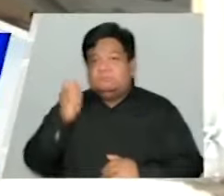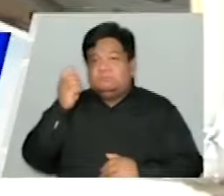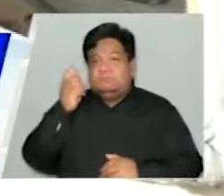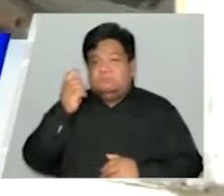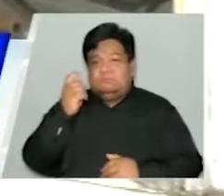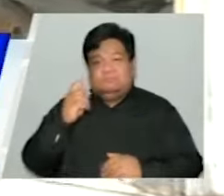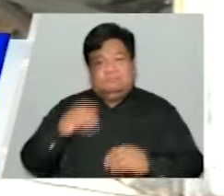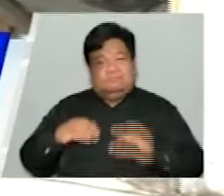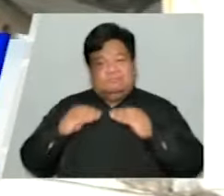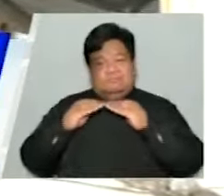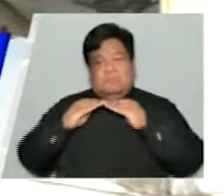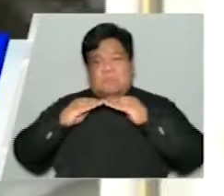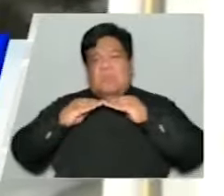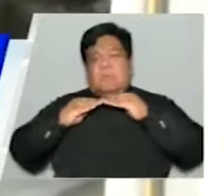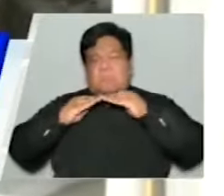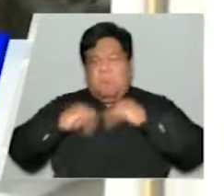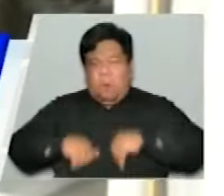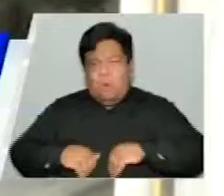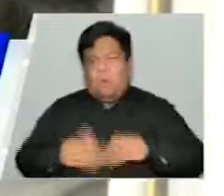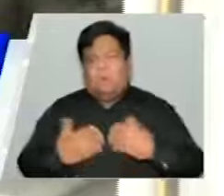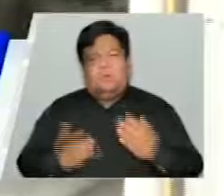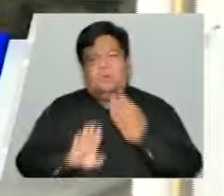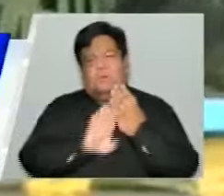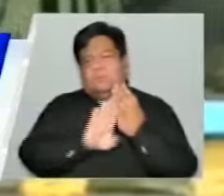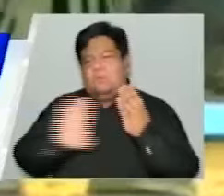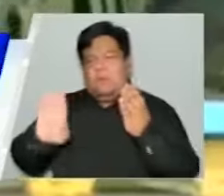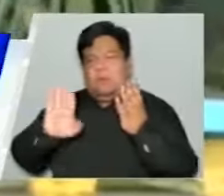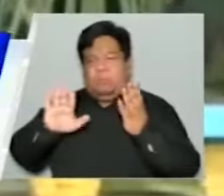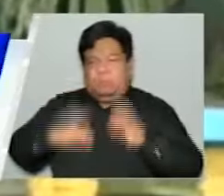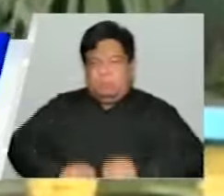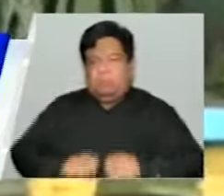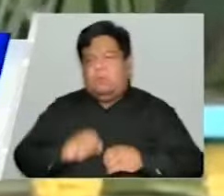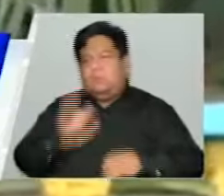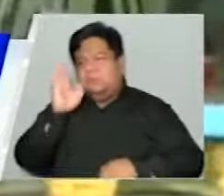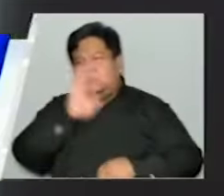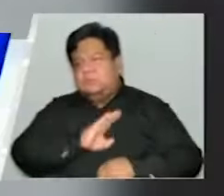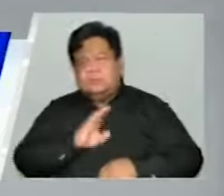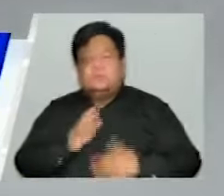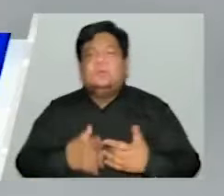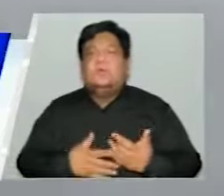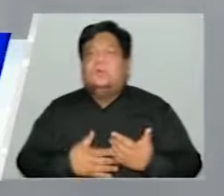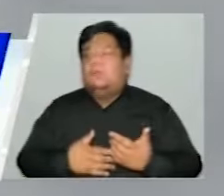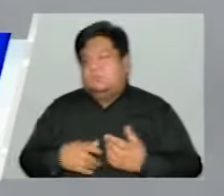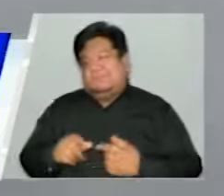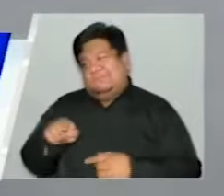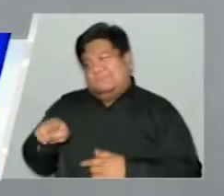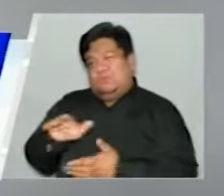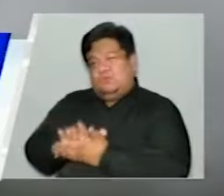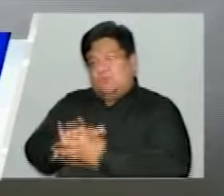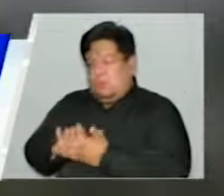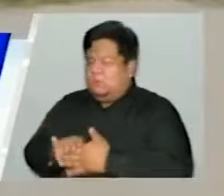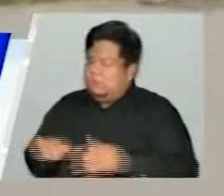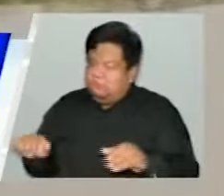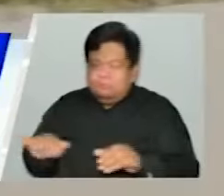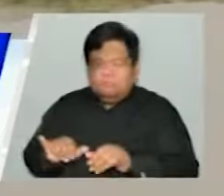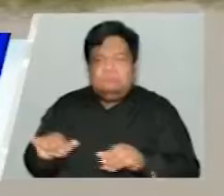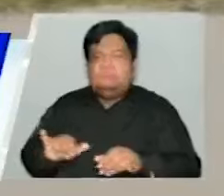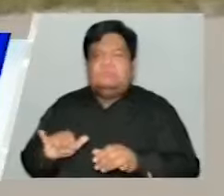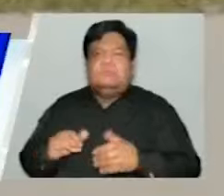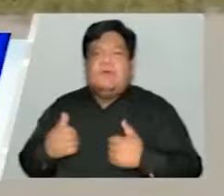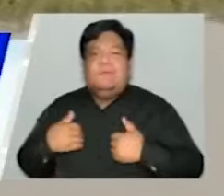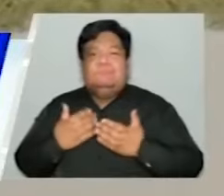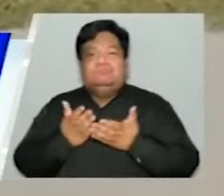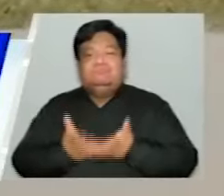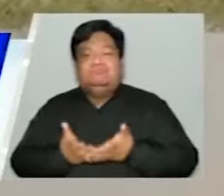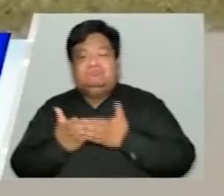ang dingding ng mga stall sa isang commercial center. Damay rin ilang paralan sa lugar, may sumadsad pang barko.